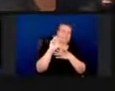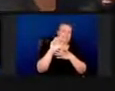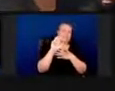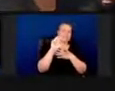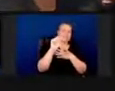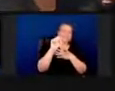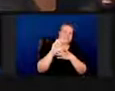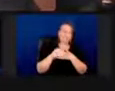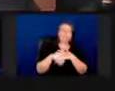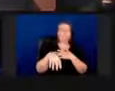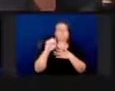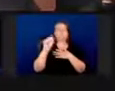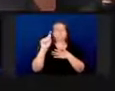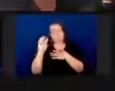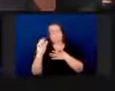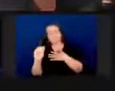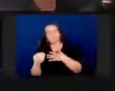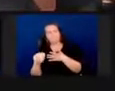SA